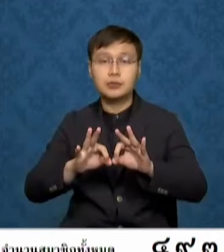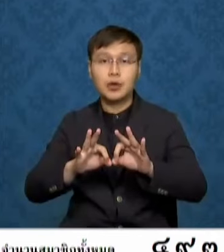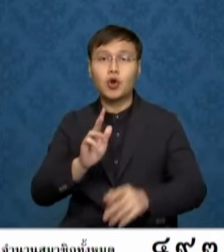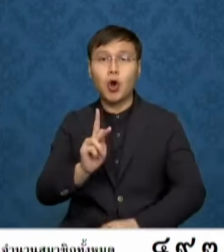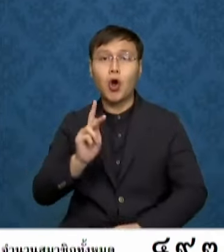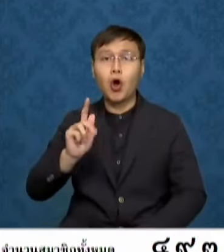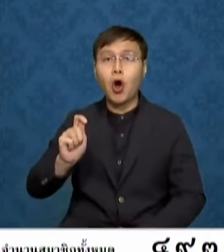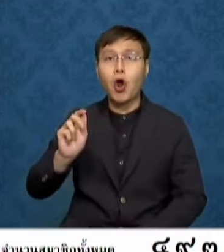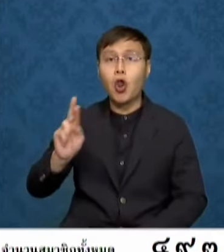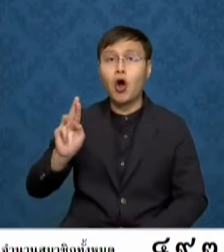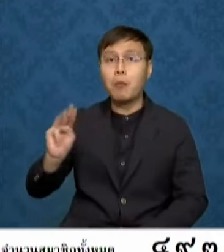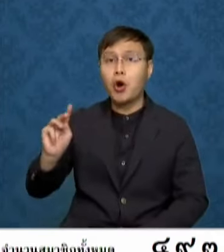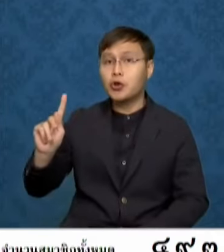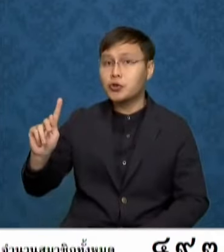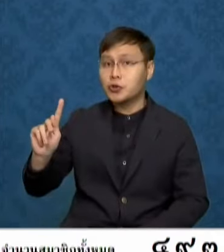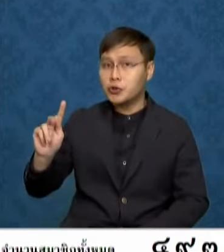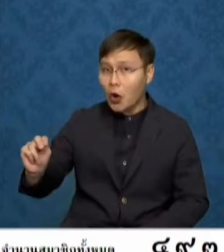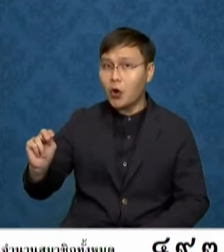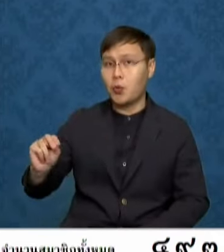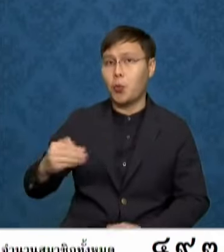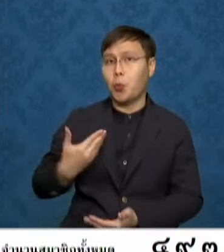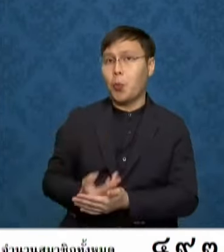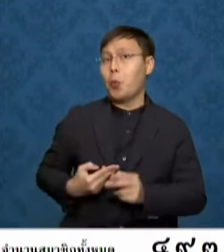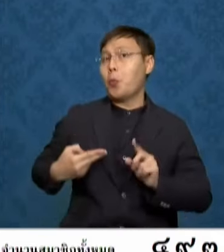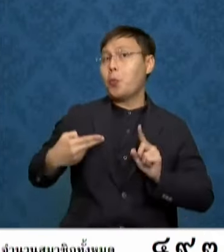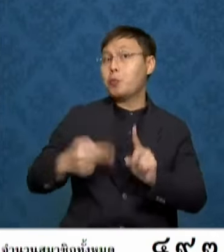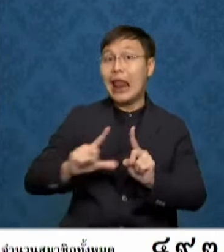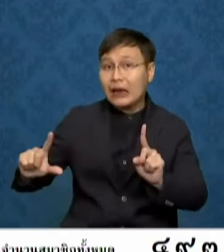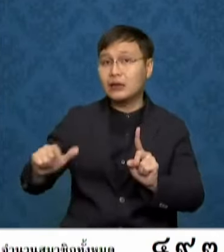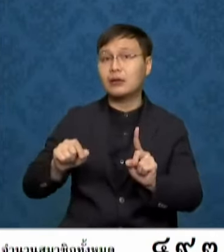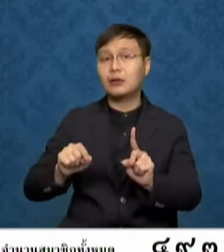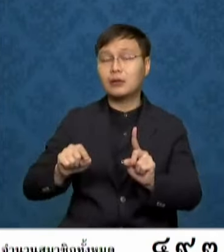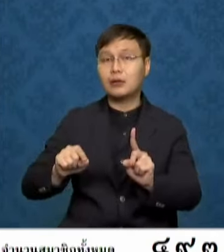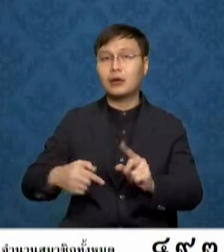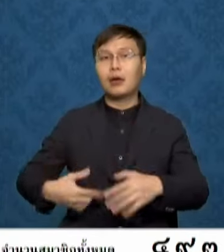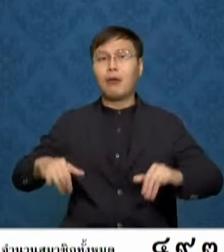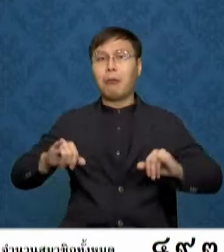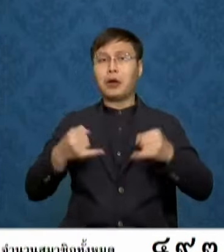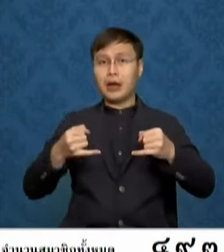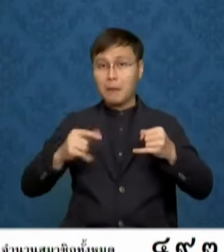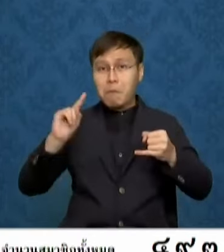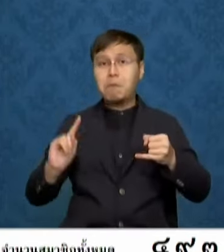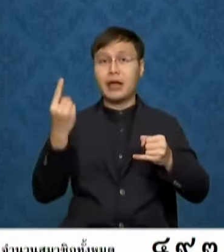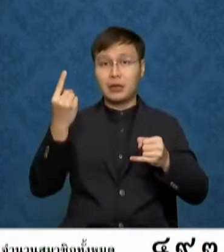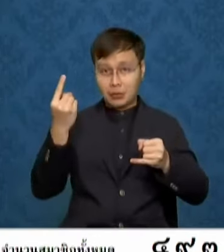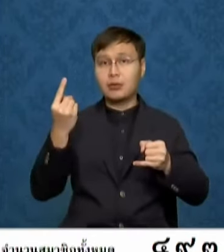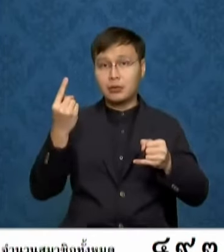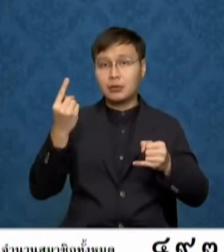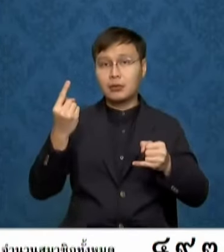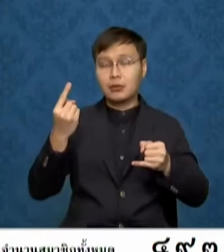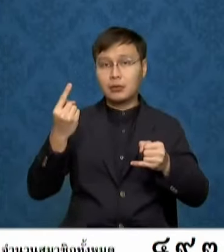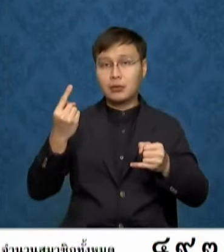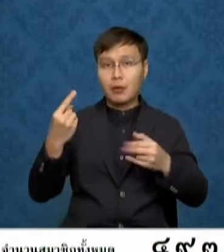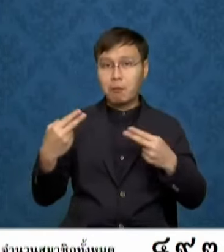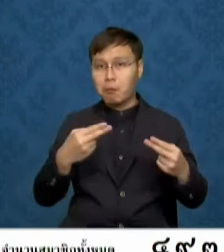ก็ตกนับปีละหมื่นล้านบาทแล้วคิดแบบนี้ไม่แปลกที่หลังจากความขัดแย้งระลอกใหม่ปะทุขึ้นนะครับนับจากการ